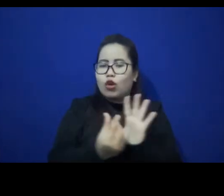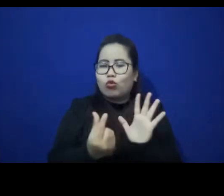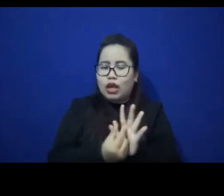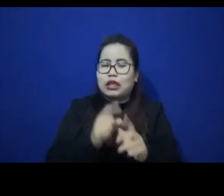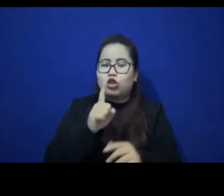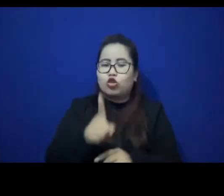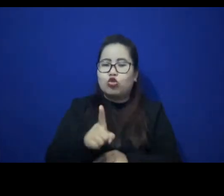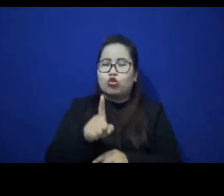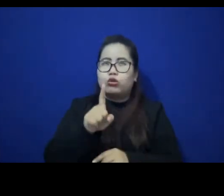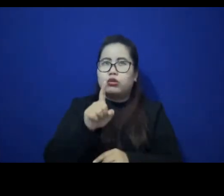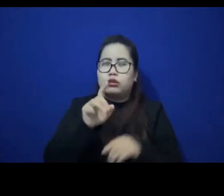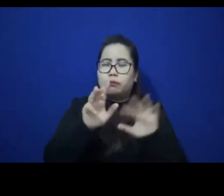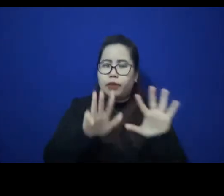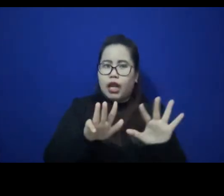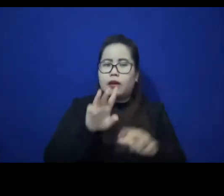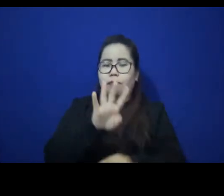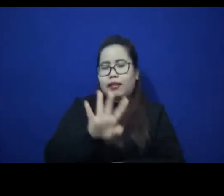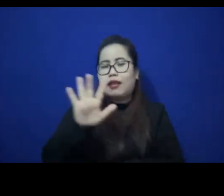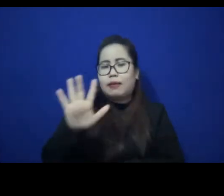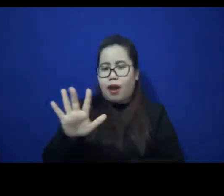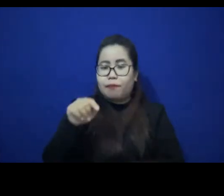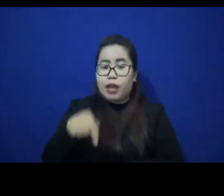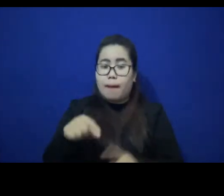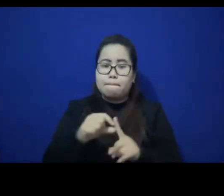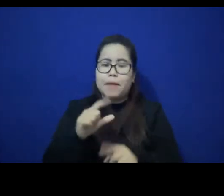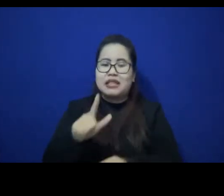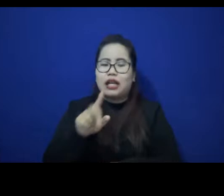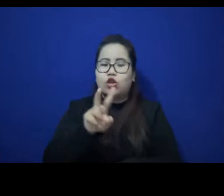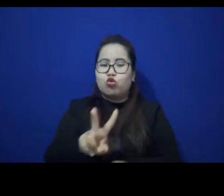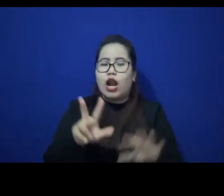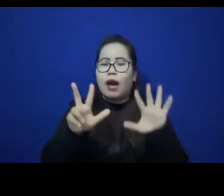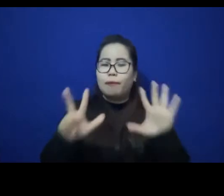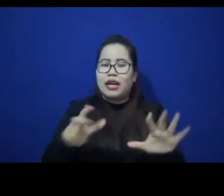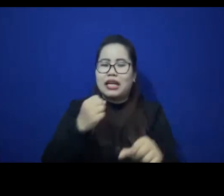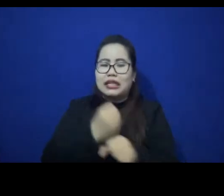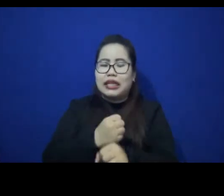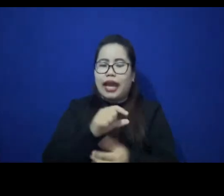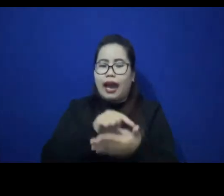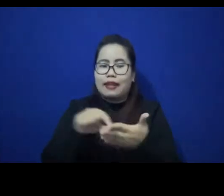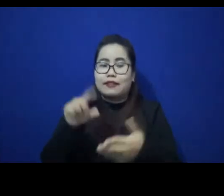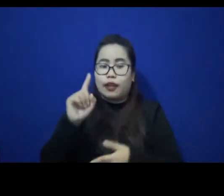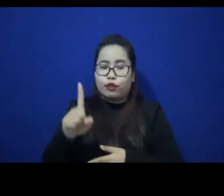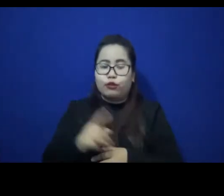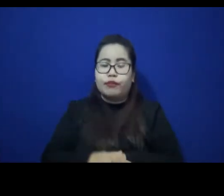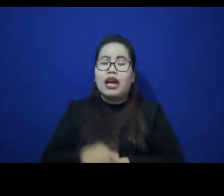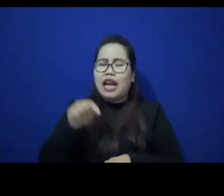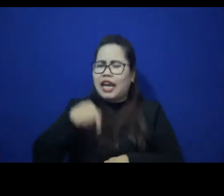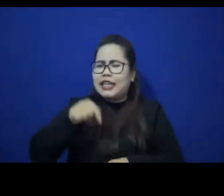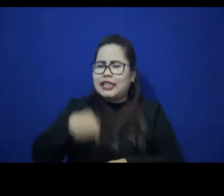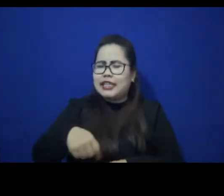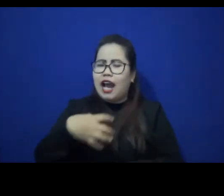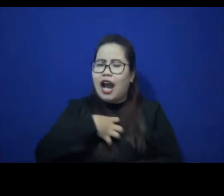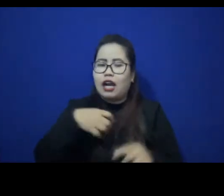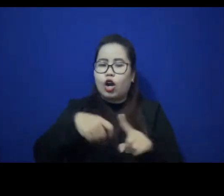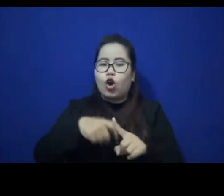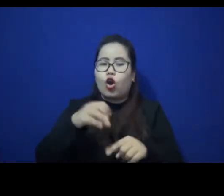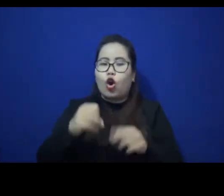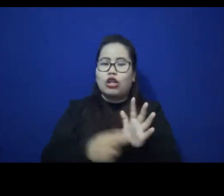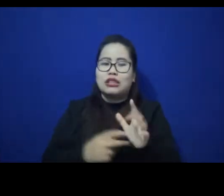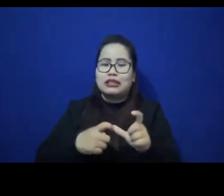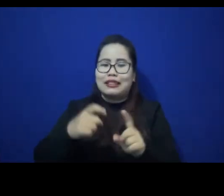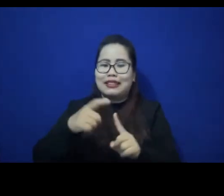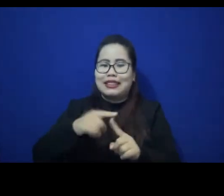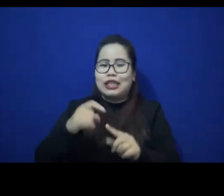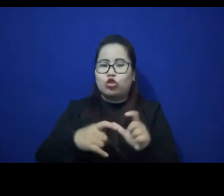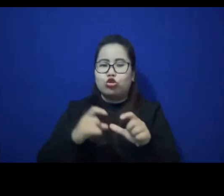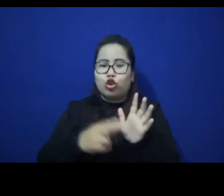1945 1945 yakni pasal 28g ayat 1 kedua ini adalah hak konstitusional dalam hal ini